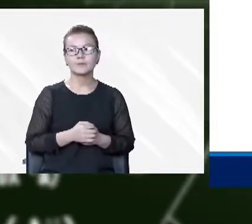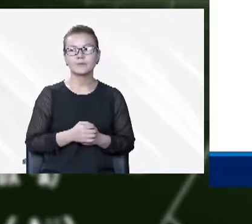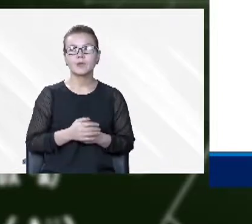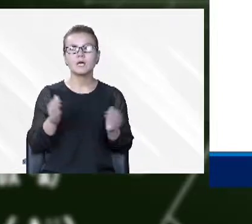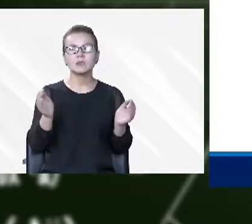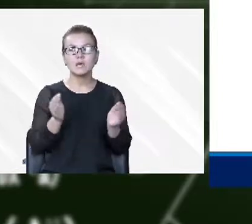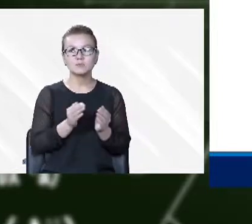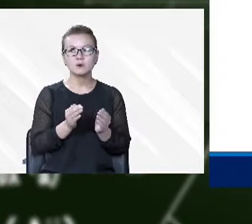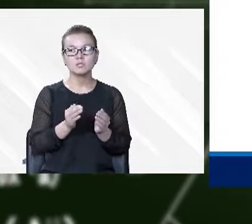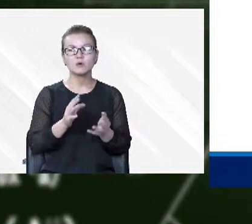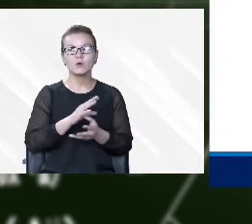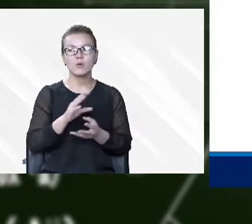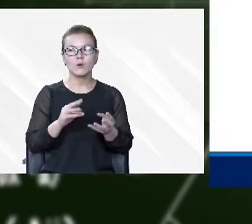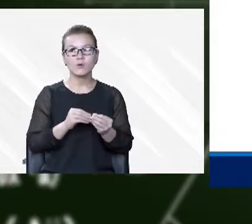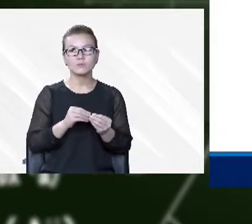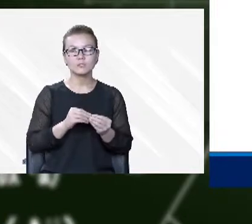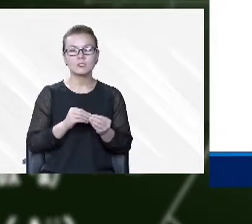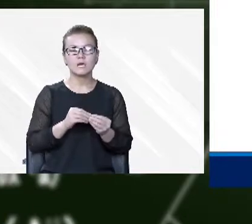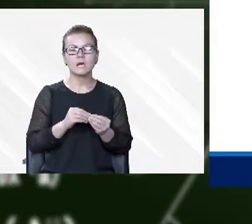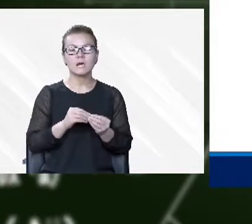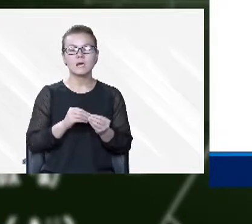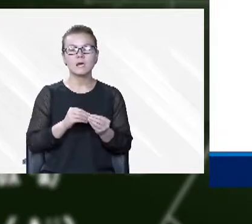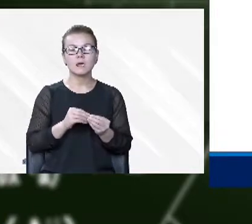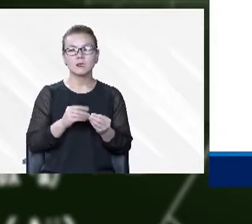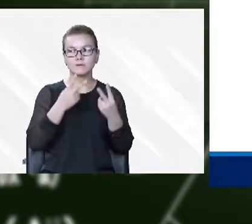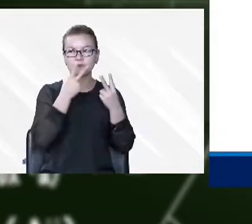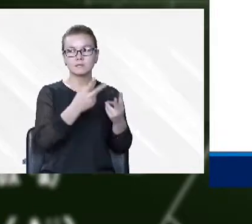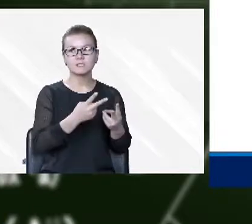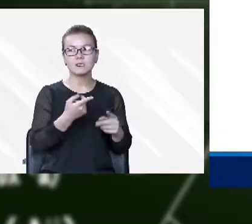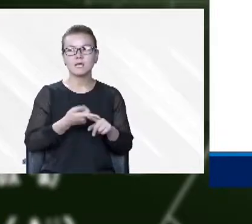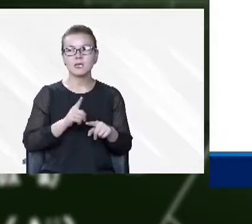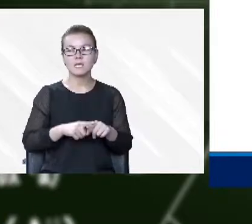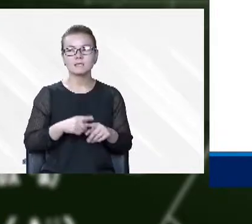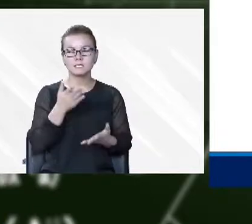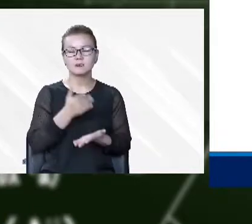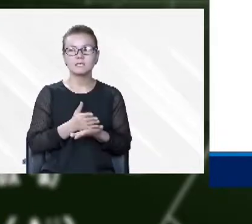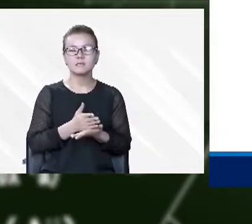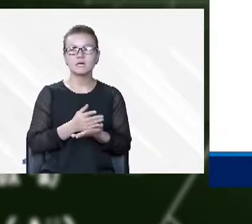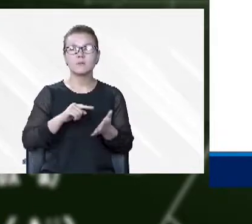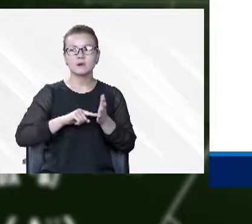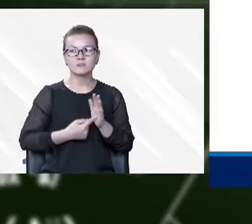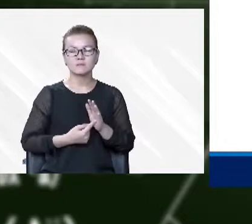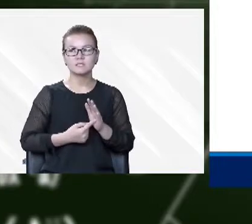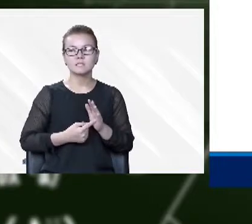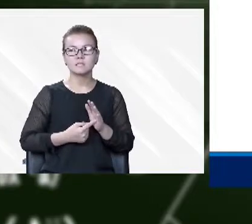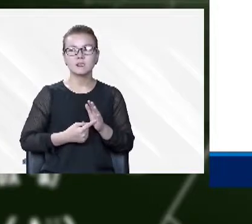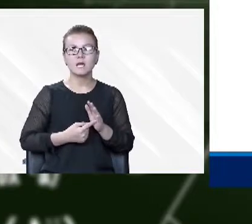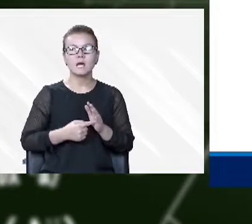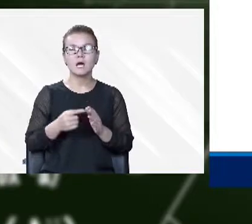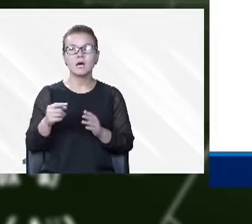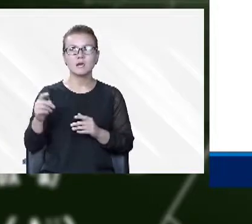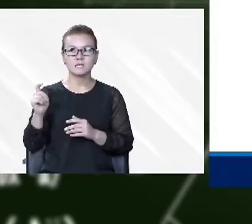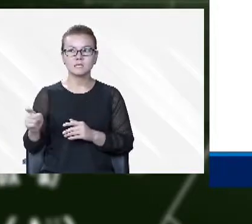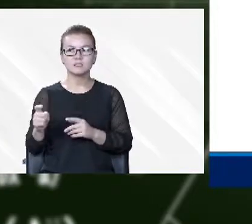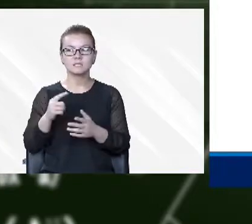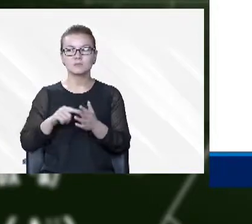Наименьший общий знаменатель очевиден. Это и есть произведение разности y и